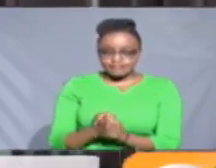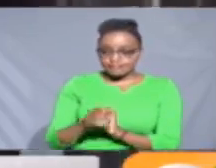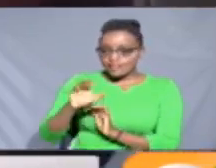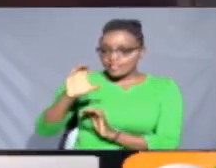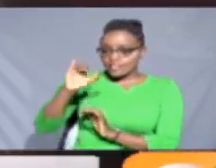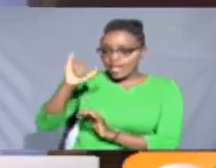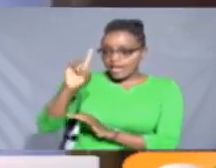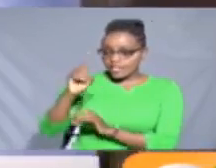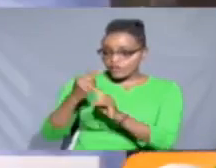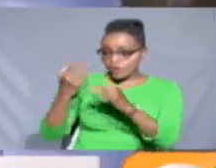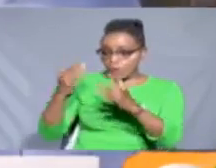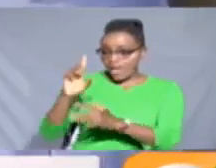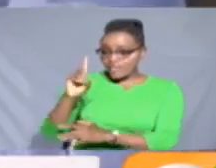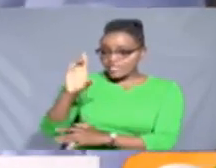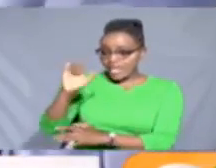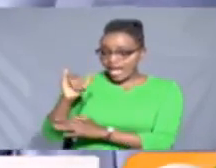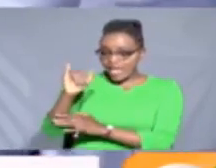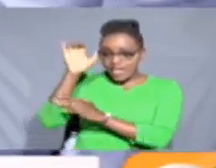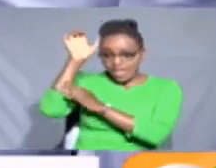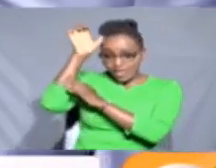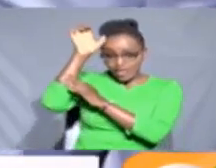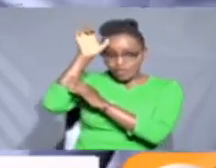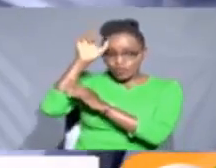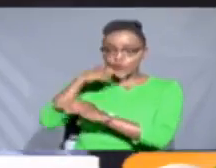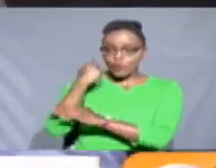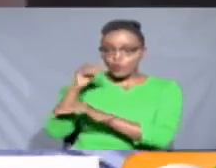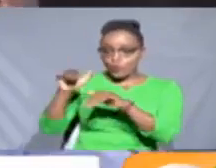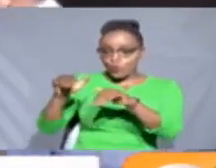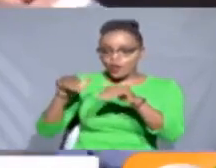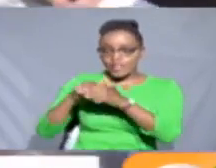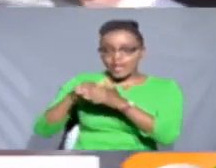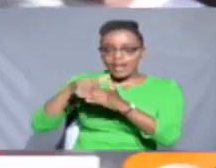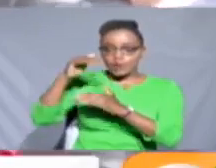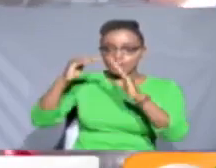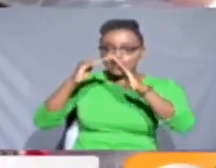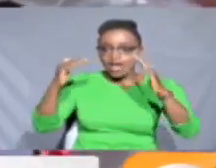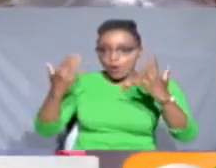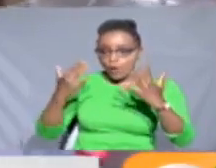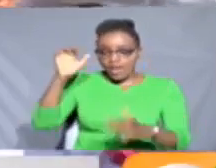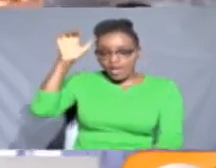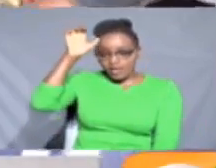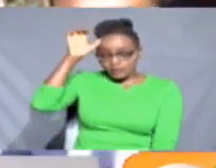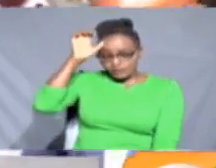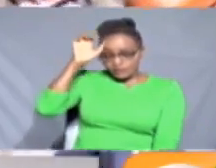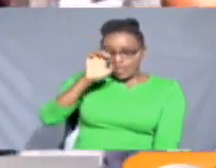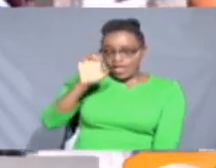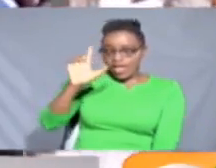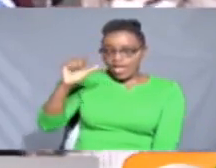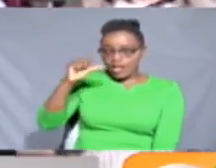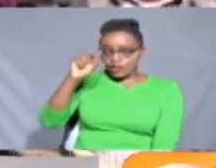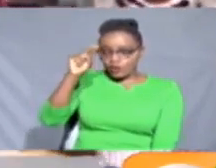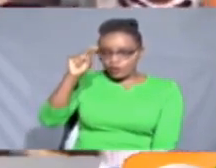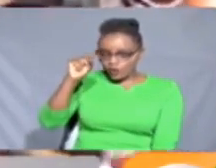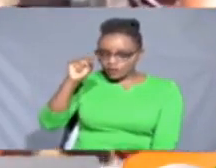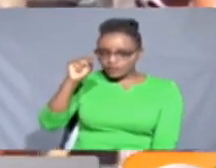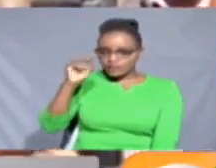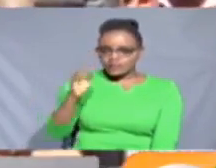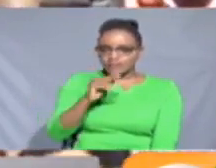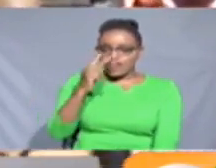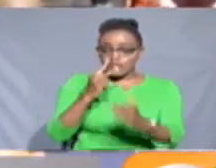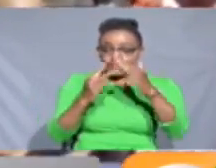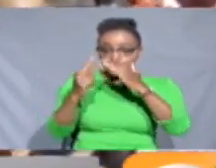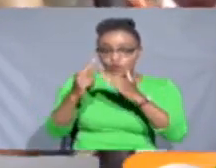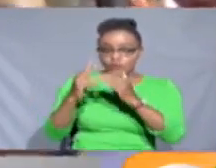Makachero kutoka idara ya upelelezi mjini Eldoret waliokuwa wamesubiri nje ya nyumba yake mtaani Elgon View wakimtia mbaroni seneta